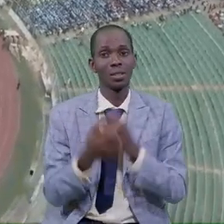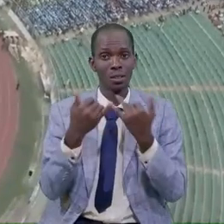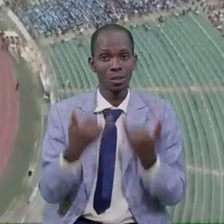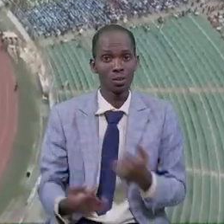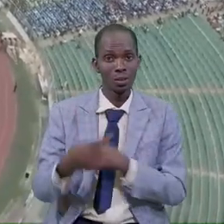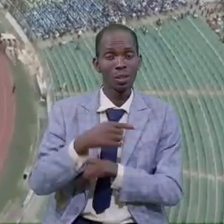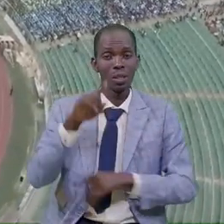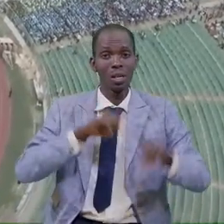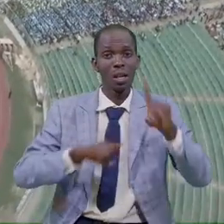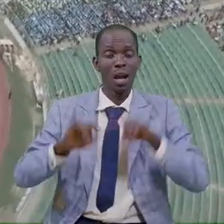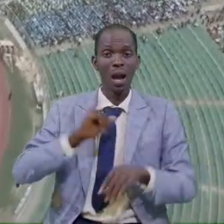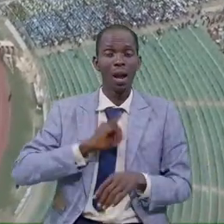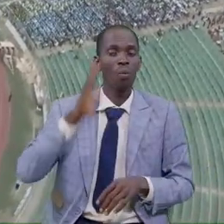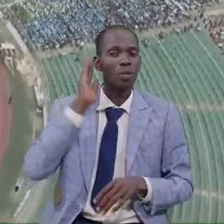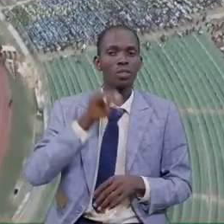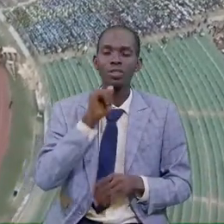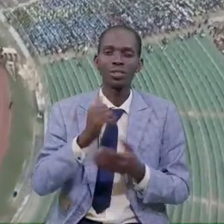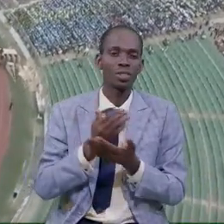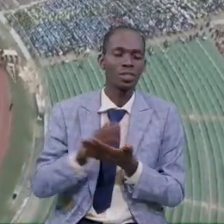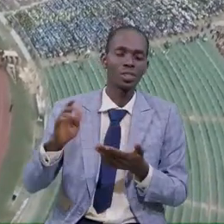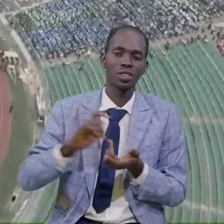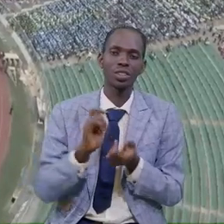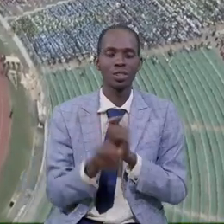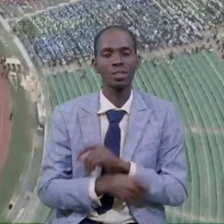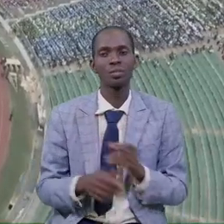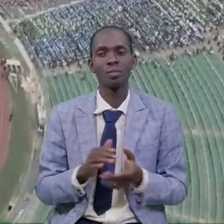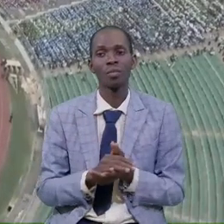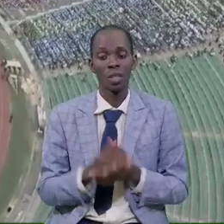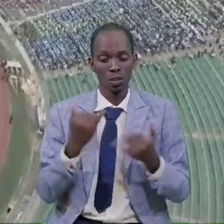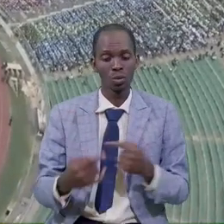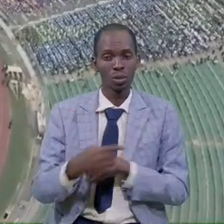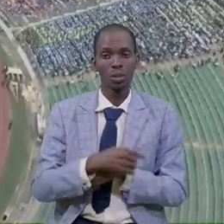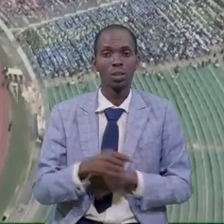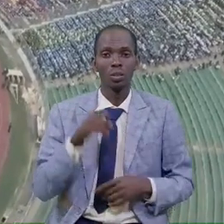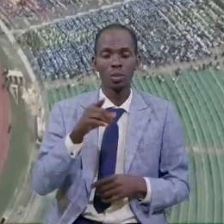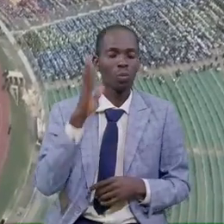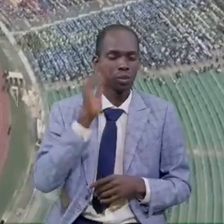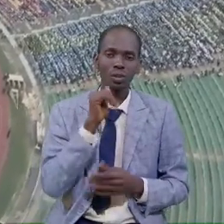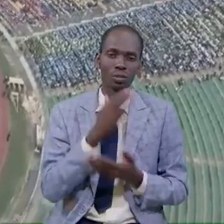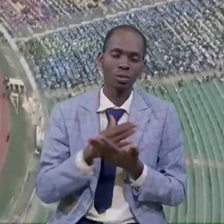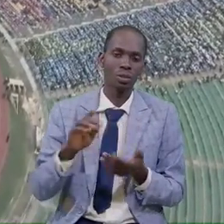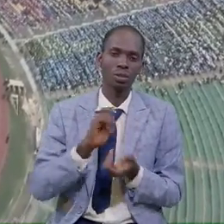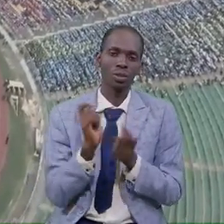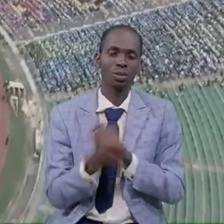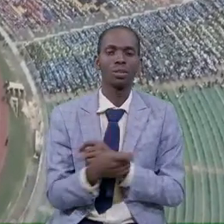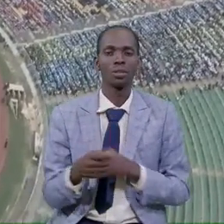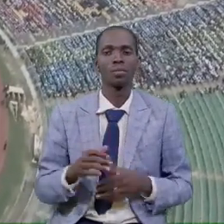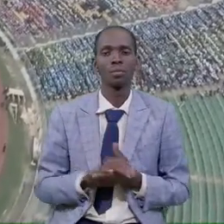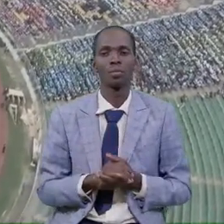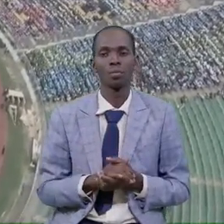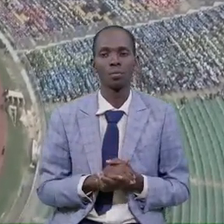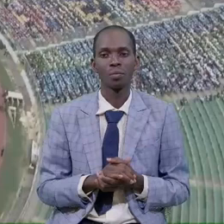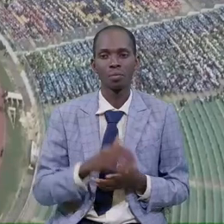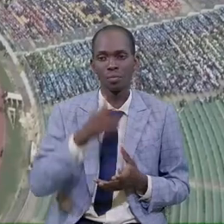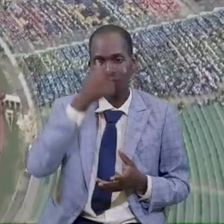pas résister au changement. Today, aujourd'hui, tu ne vas pas résister au changement. Because parce